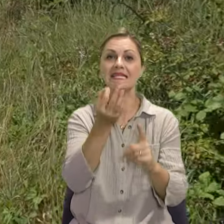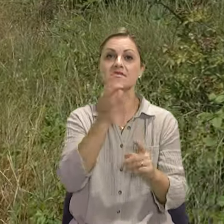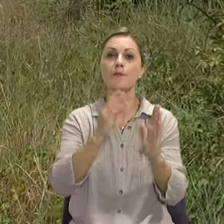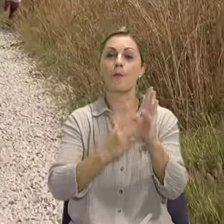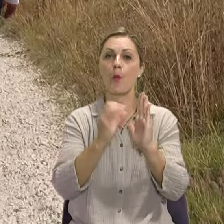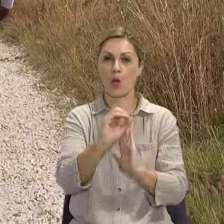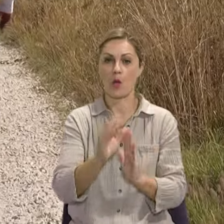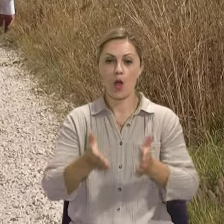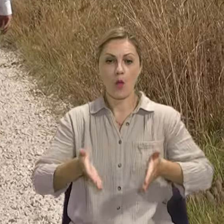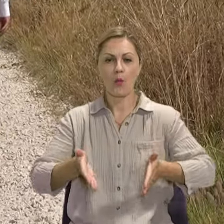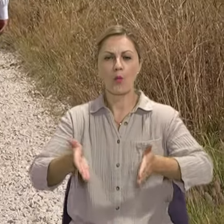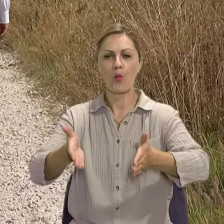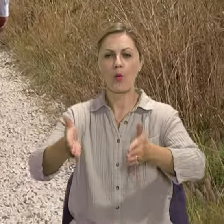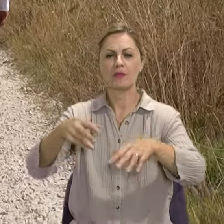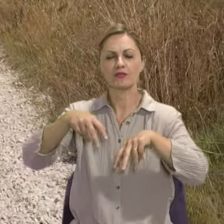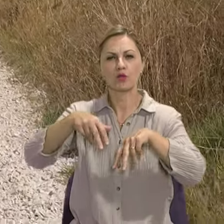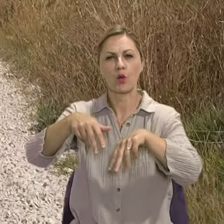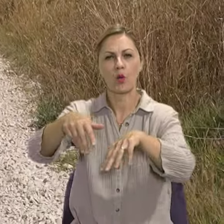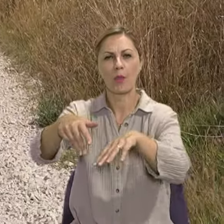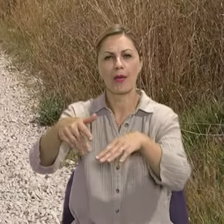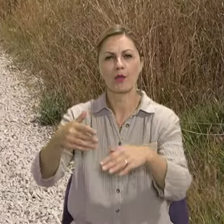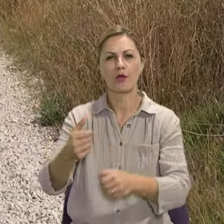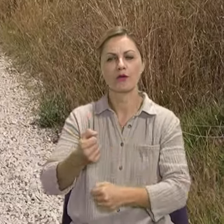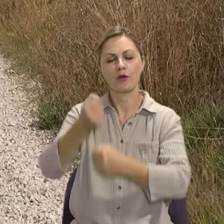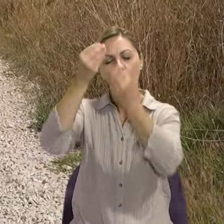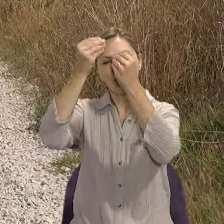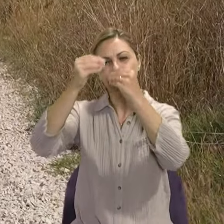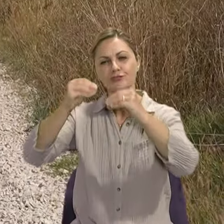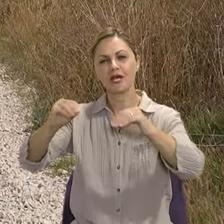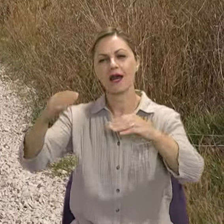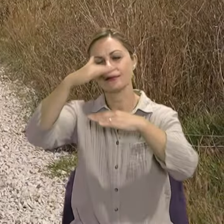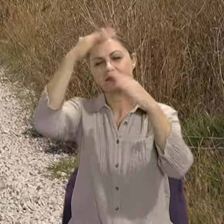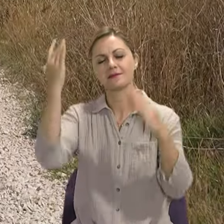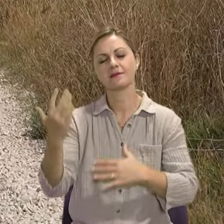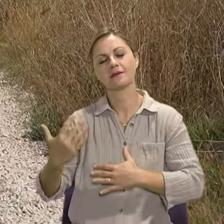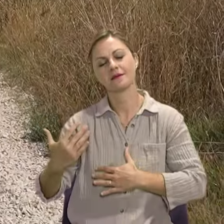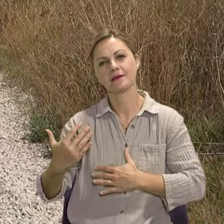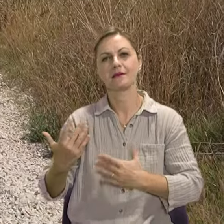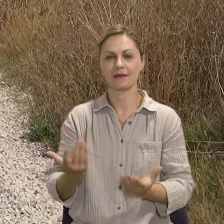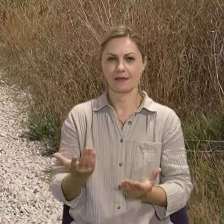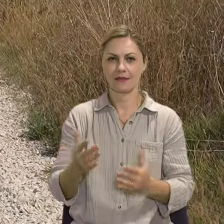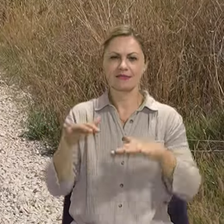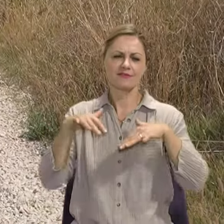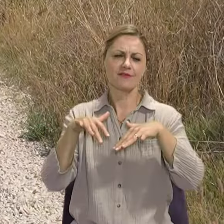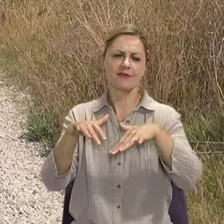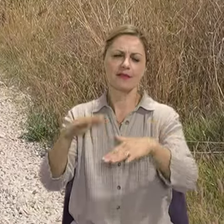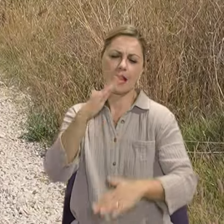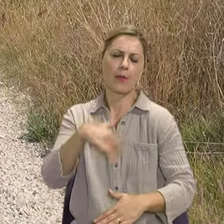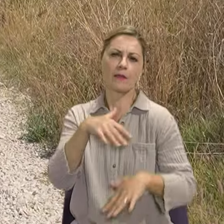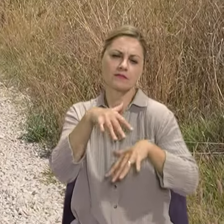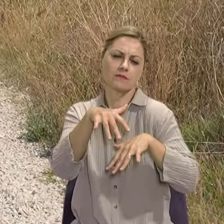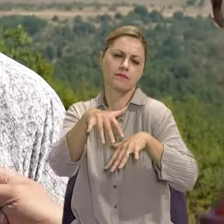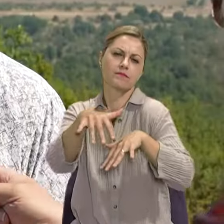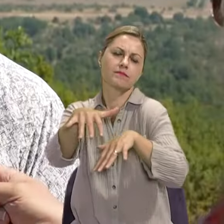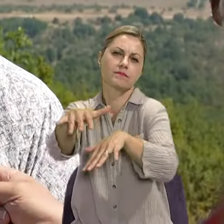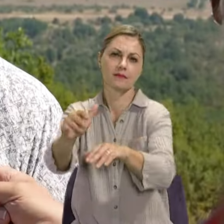ove godine, a novo ruho tradicionalnog hodočasničkog puta značajno je svim građanima Dicma, Sinjske krajine i ostalim